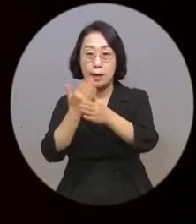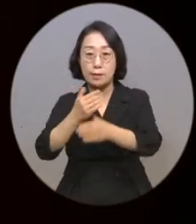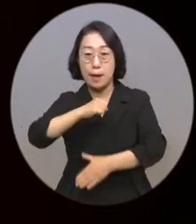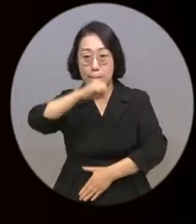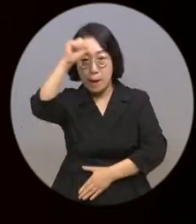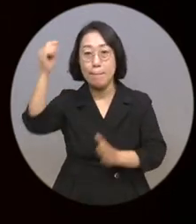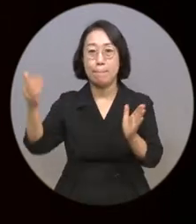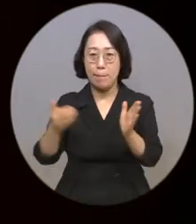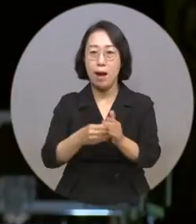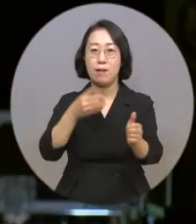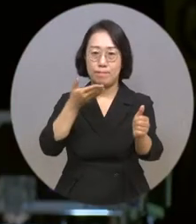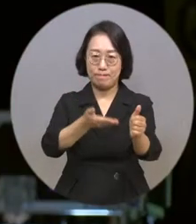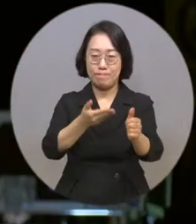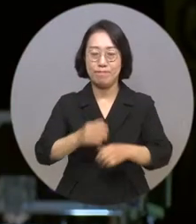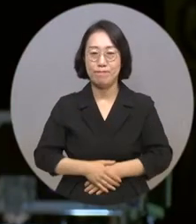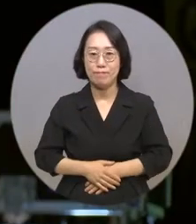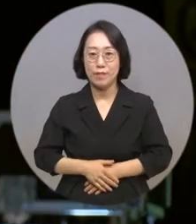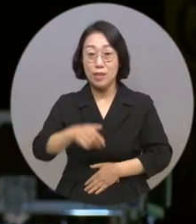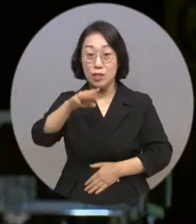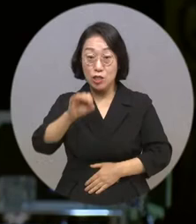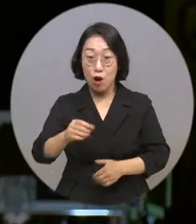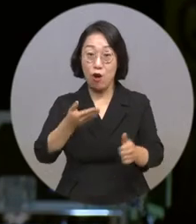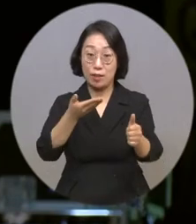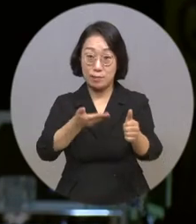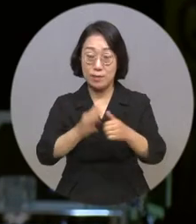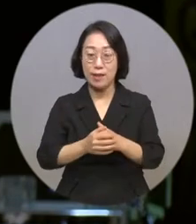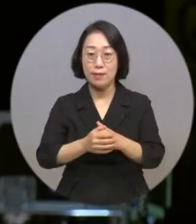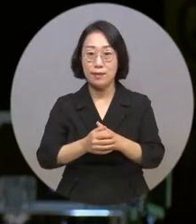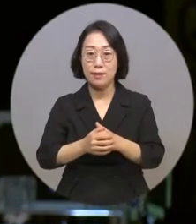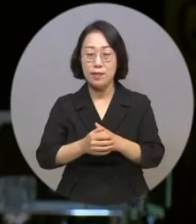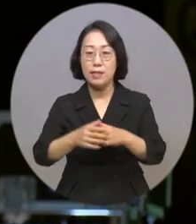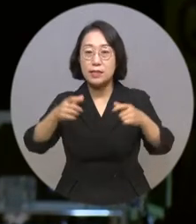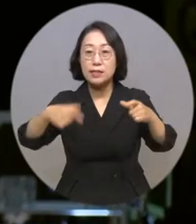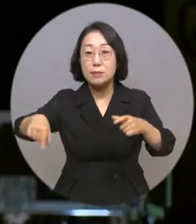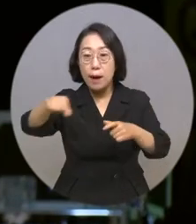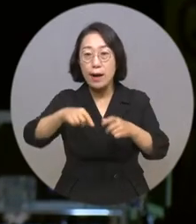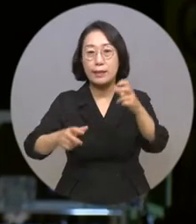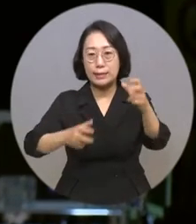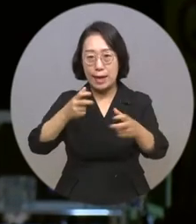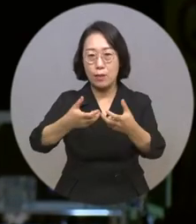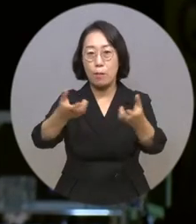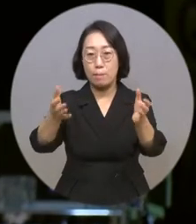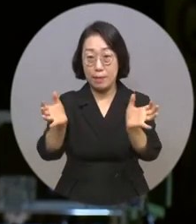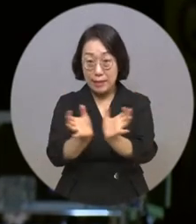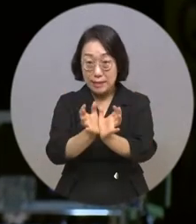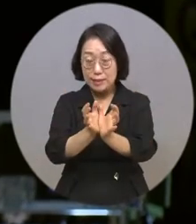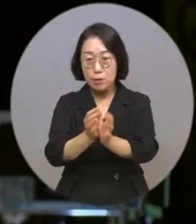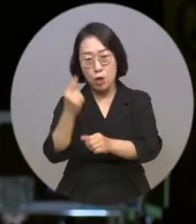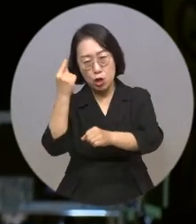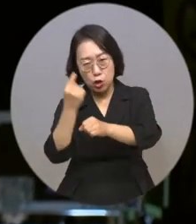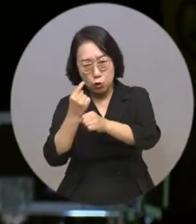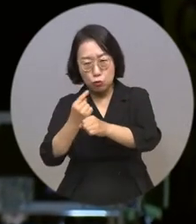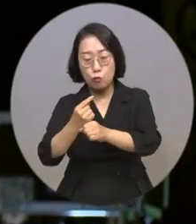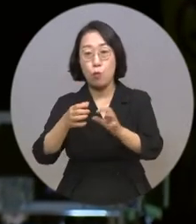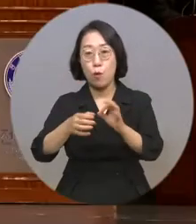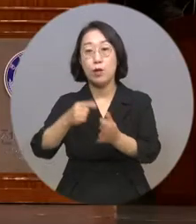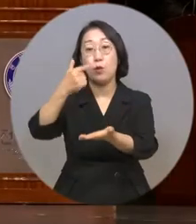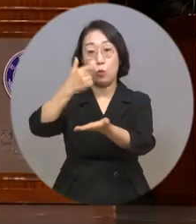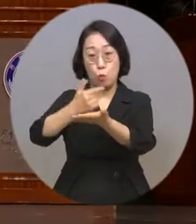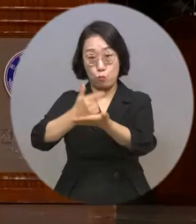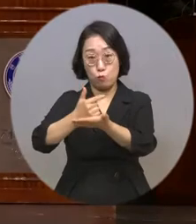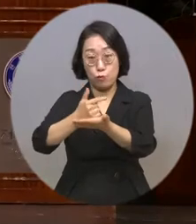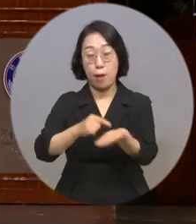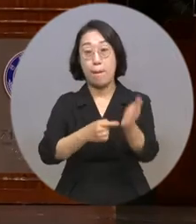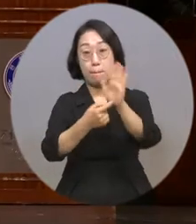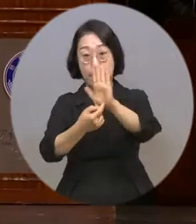취득했습니다. 정 팀장은 지방정부 산업단지 정책 집행 과정에 관한 연구라는 주제의 논문으로